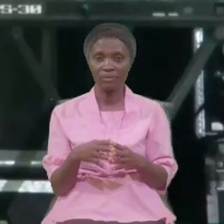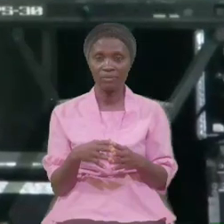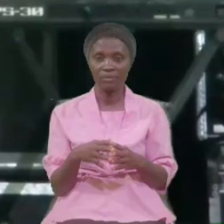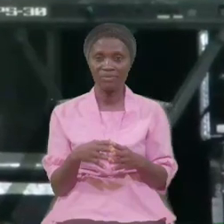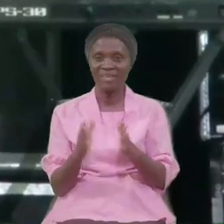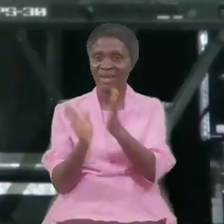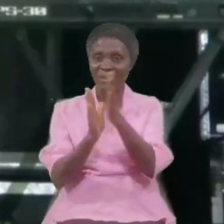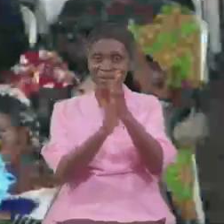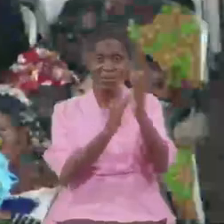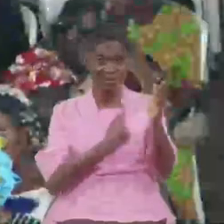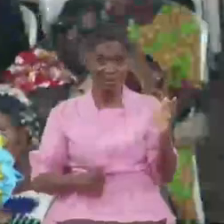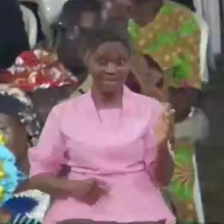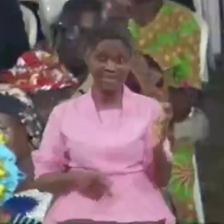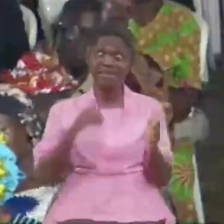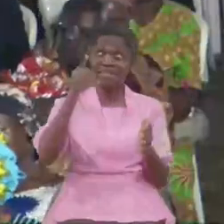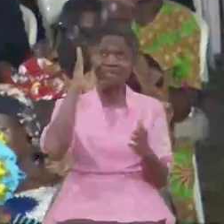Gloire à Dieu ce soir.